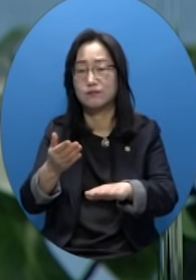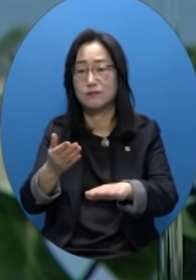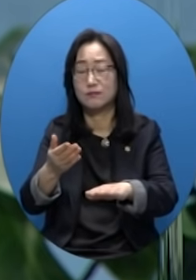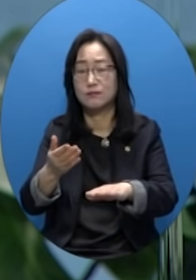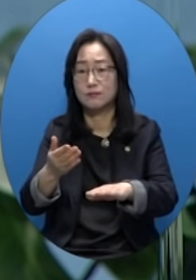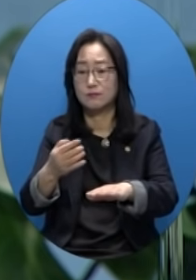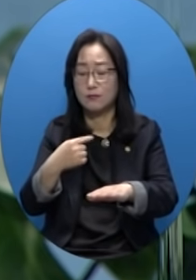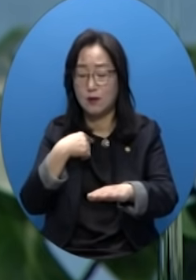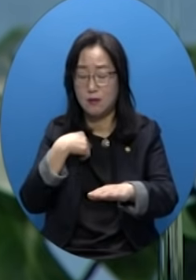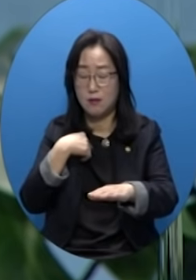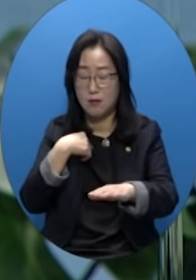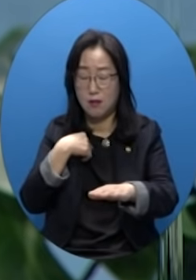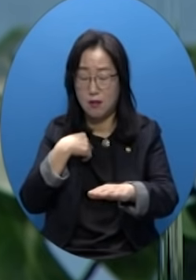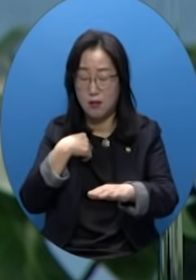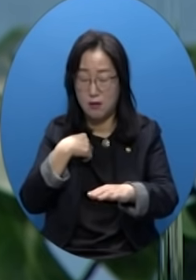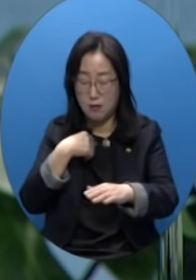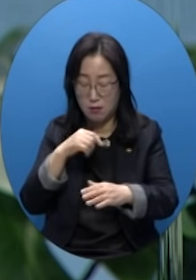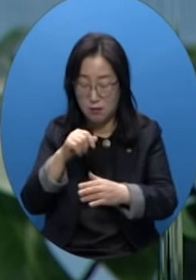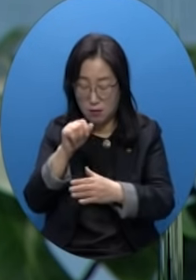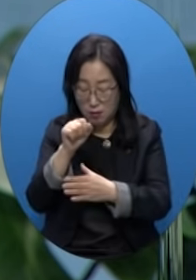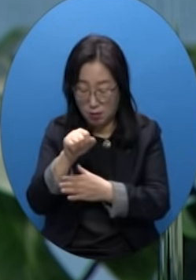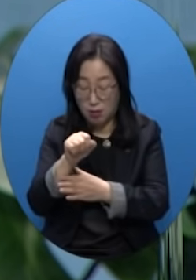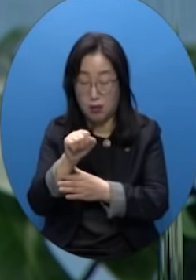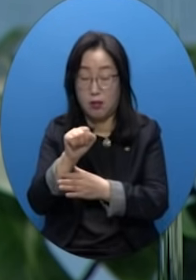고기도 제대로 경우 지 못하고